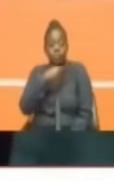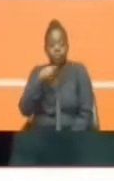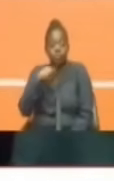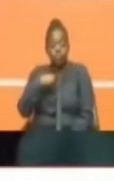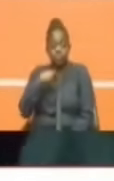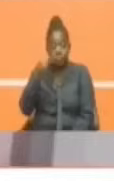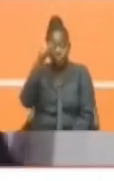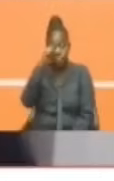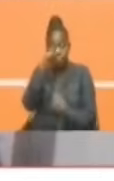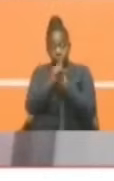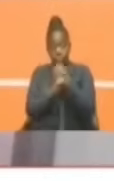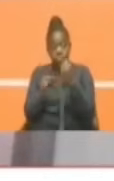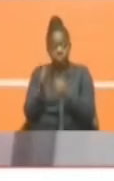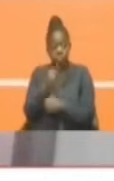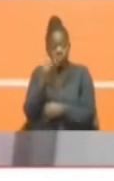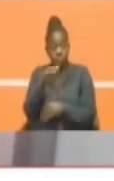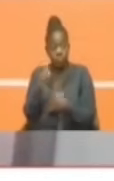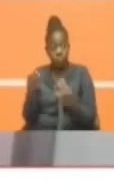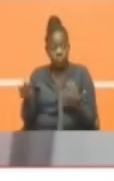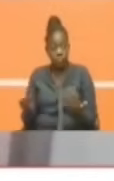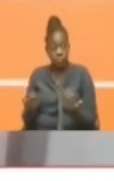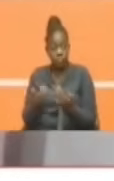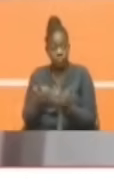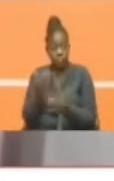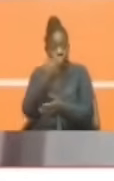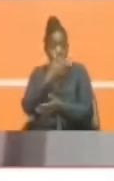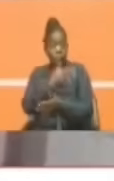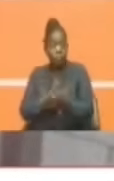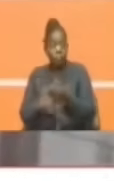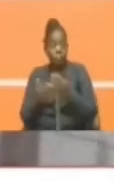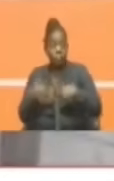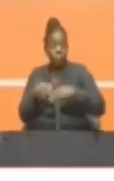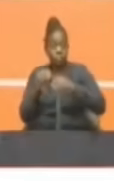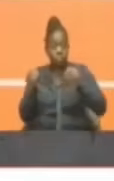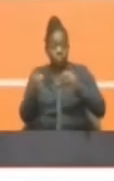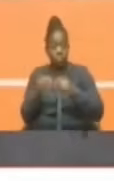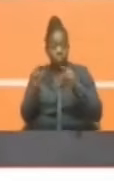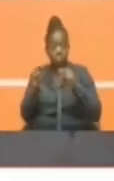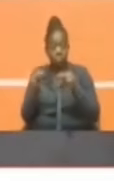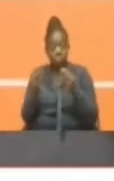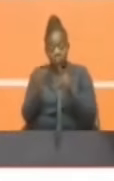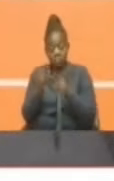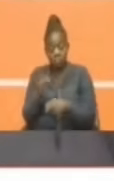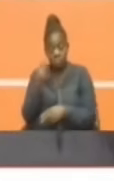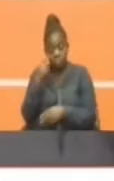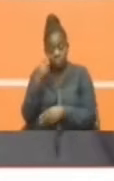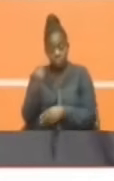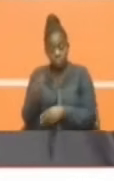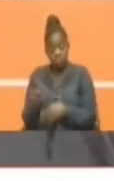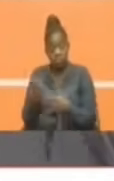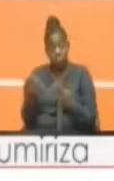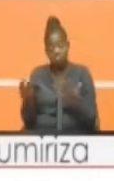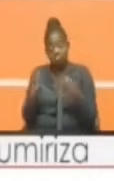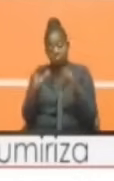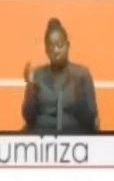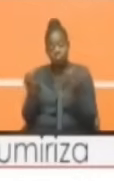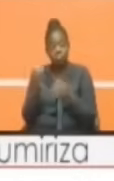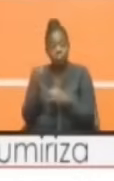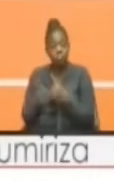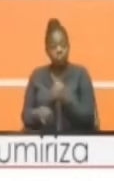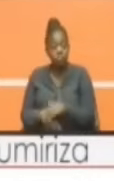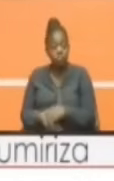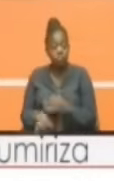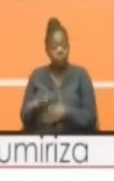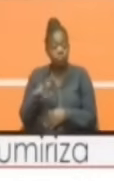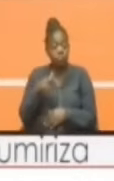wakisi ategeeza nti mukazi we yamutemako omukono oluvannyuma lw'okufunamu obutakkaanya lyaweddemu essuubi ng'alaba ensi eringa ekomye. Nze